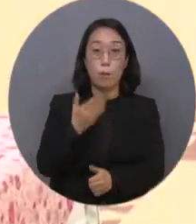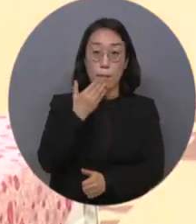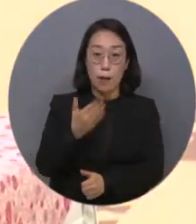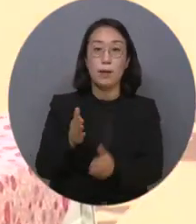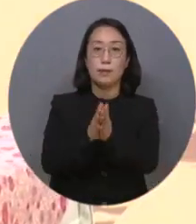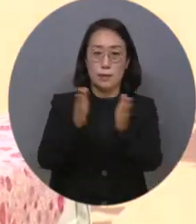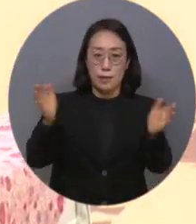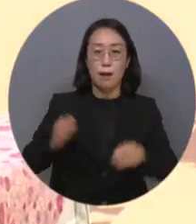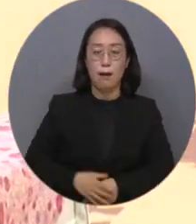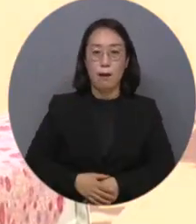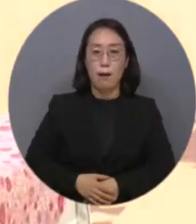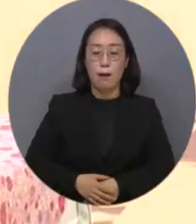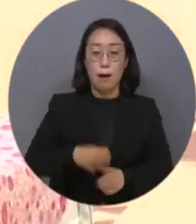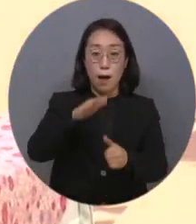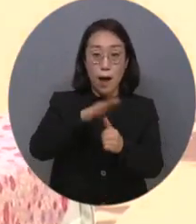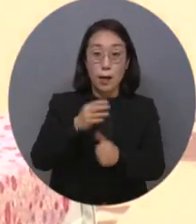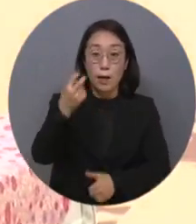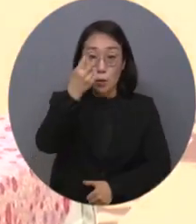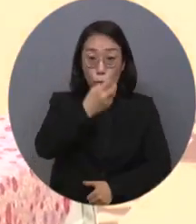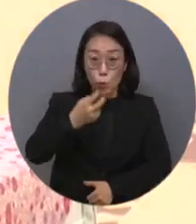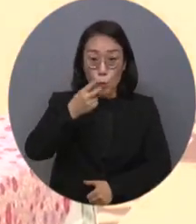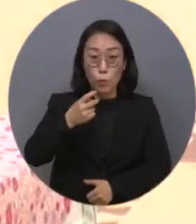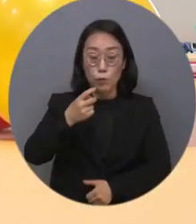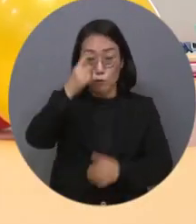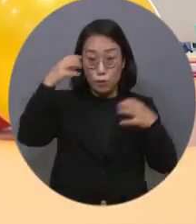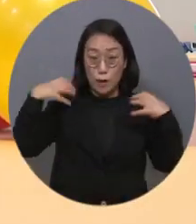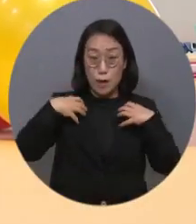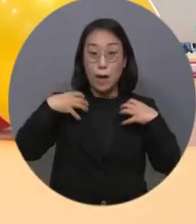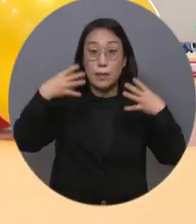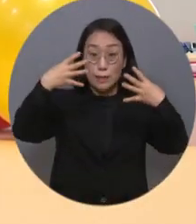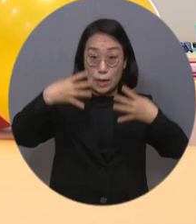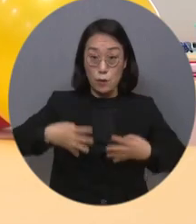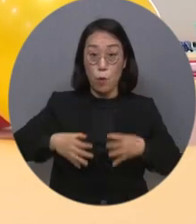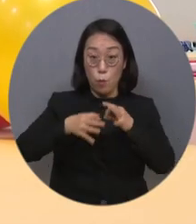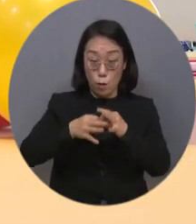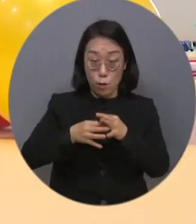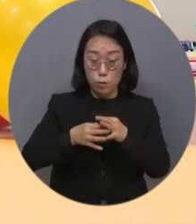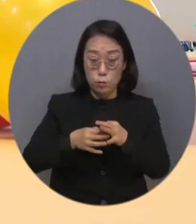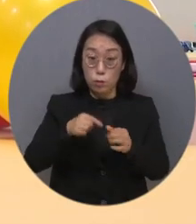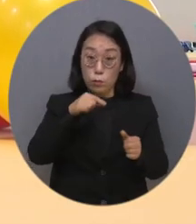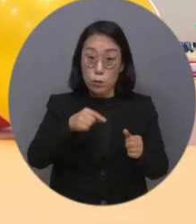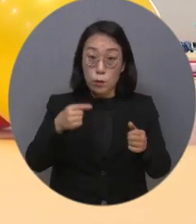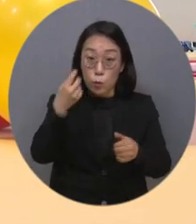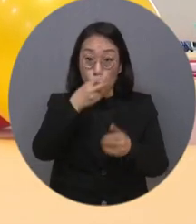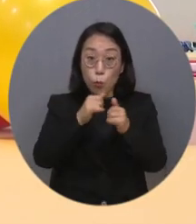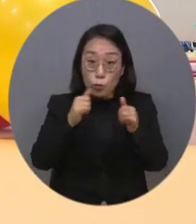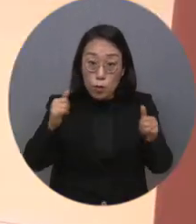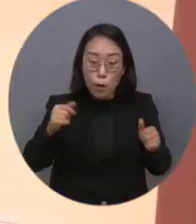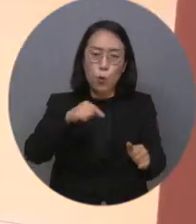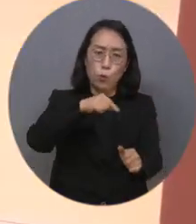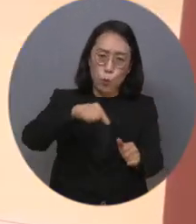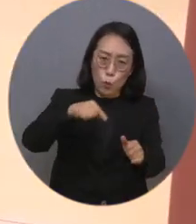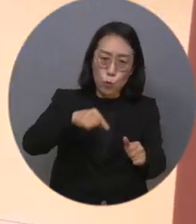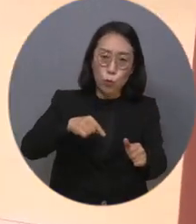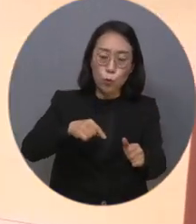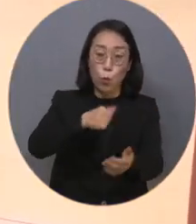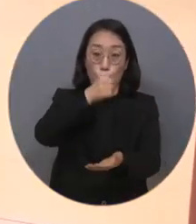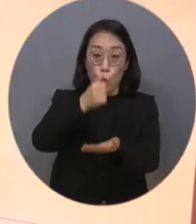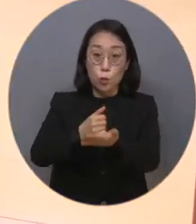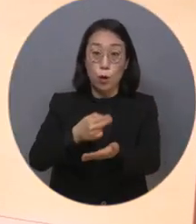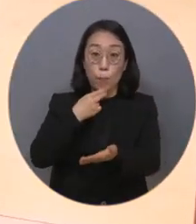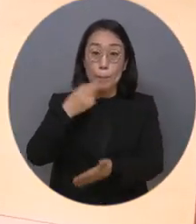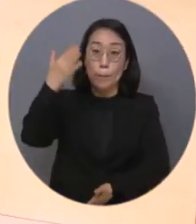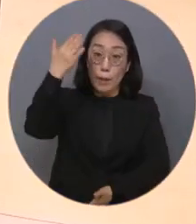또 아이돌봄이 국가 자격 제도를 도입해 정부가 민간 돌봄 인력에 대해서도 교육 이수와 범죄 경력을